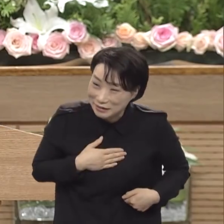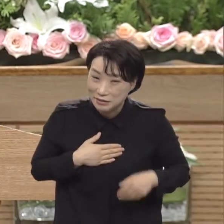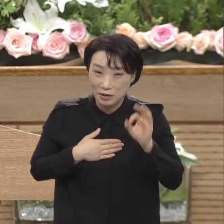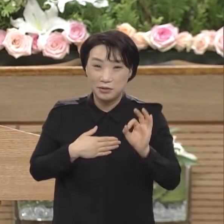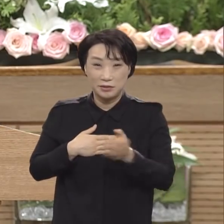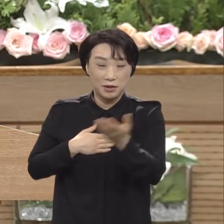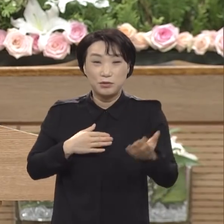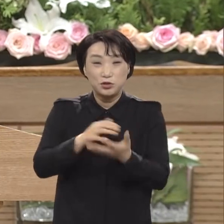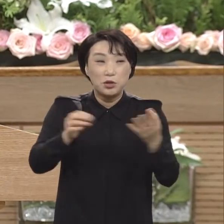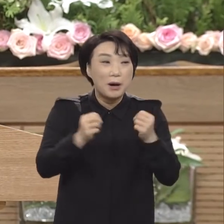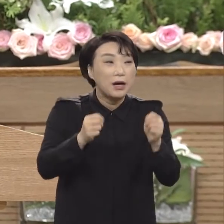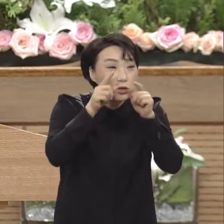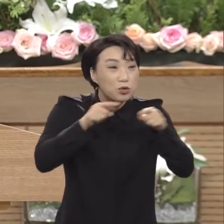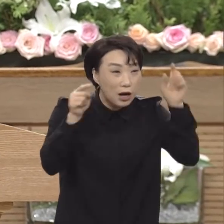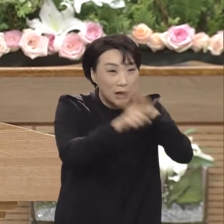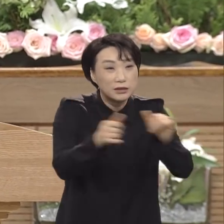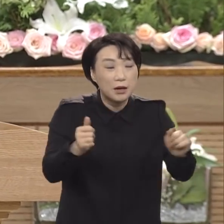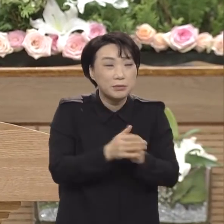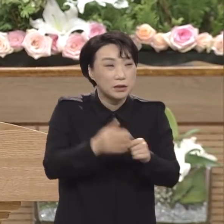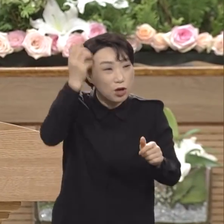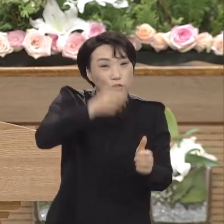난리야. 수많은 지옥 가는 영혼들의